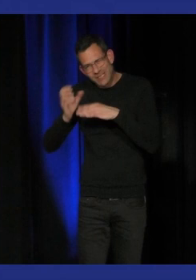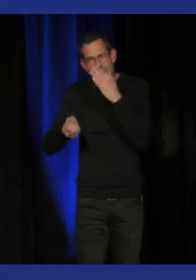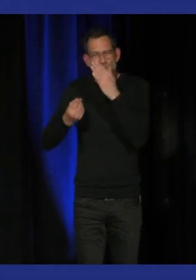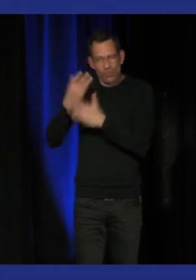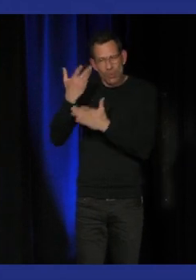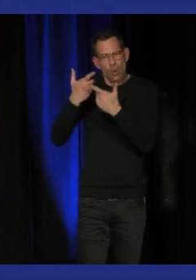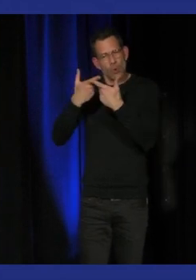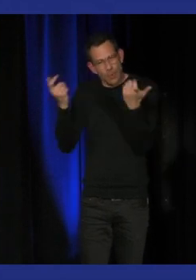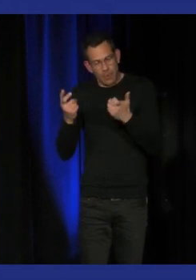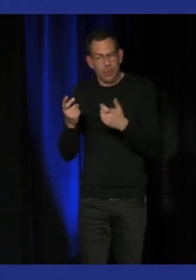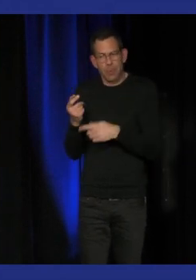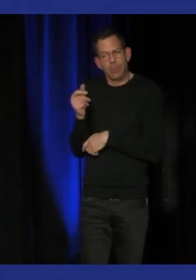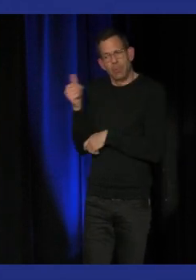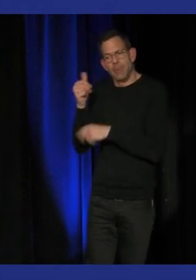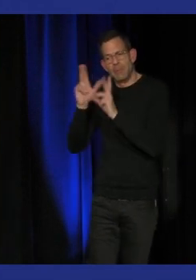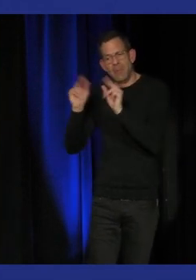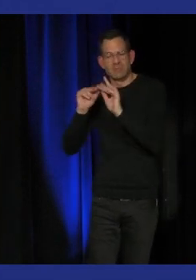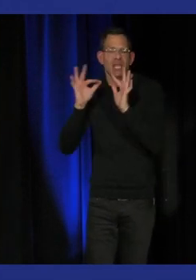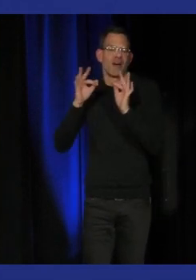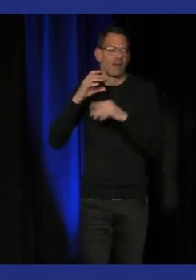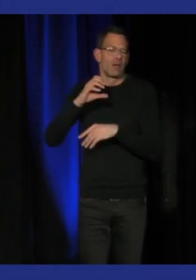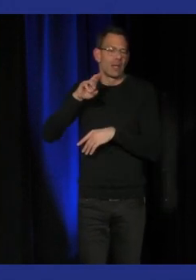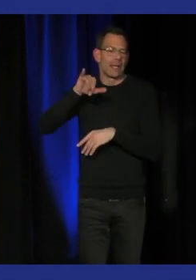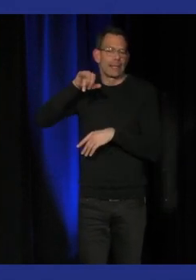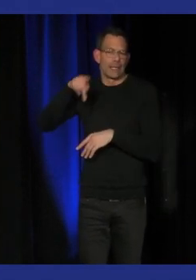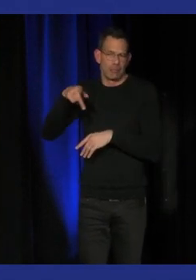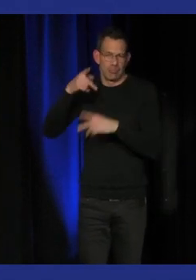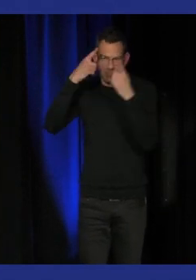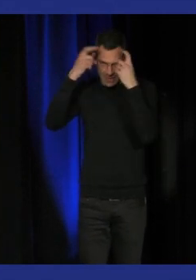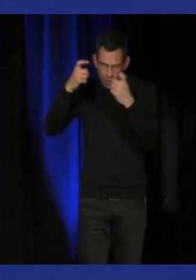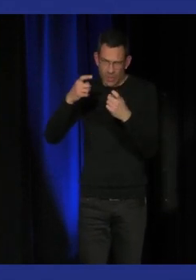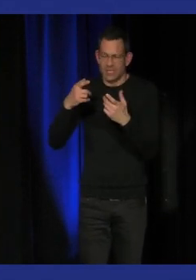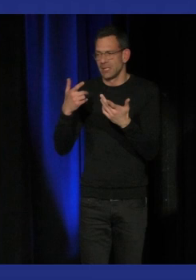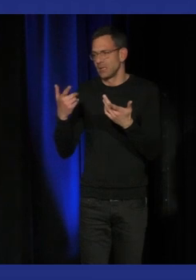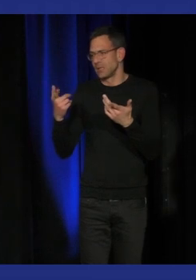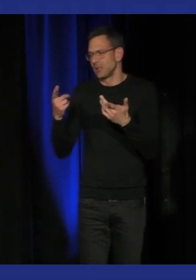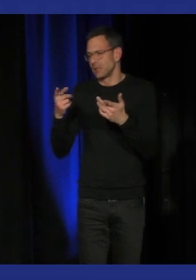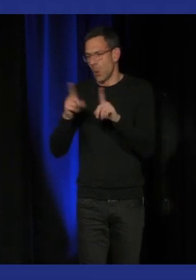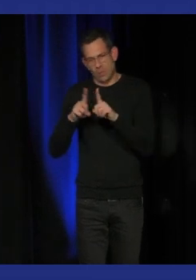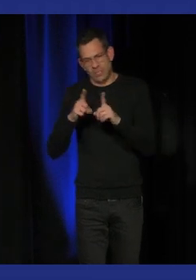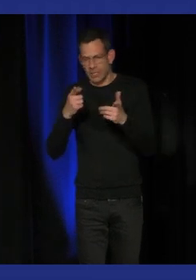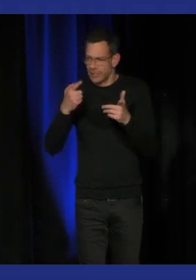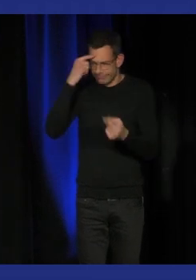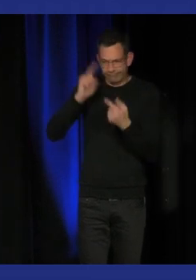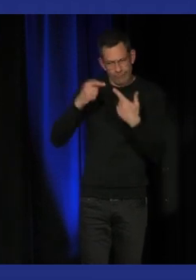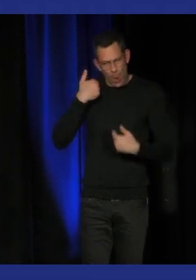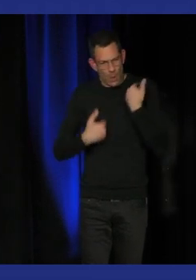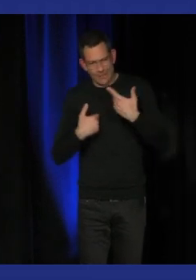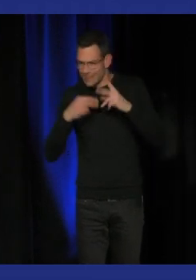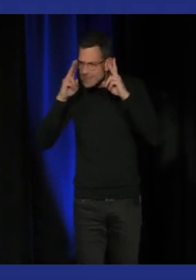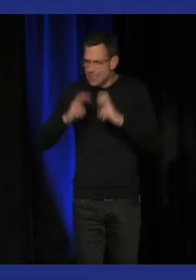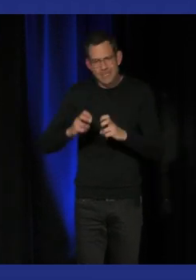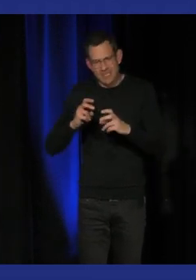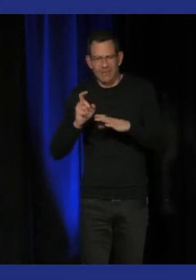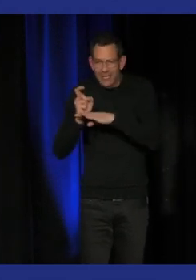bien évoqué sur la cryptéorie, sur les études critiques hein, sur le handicap. Ça aussi,